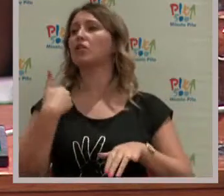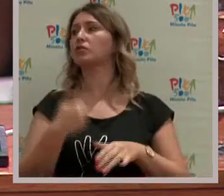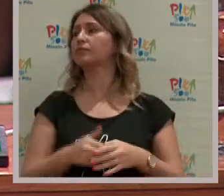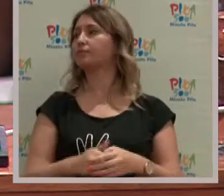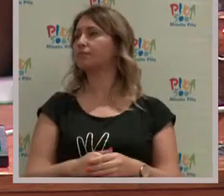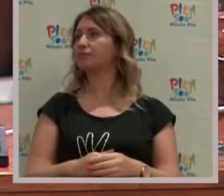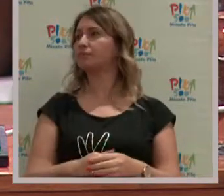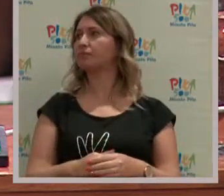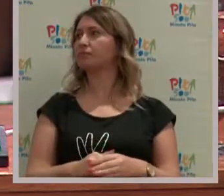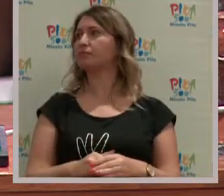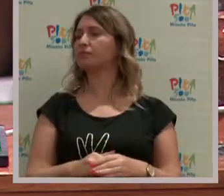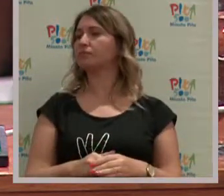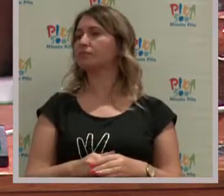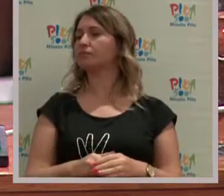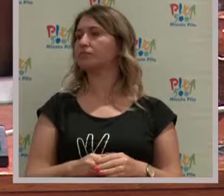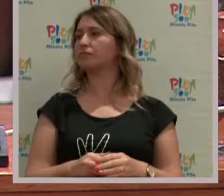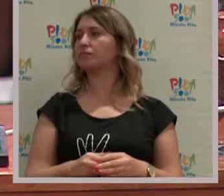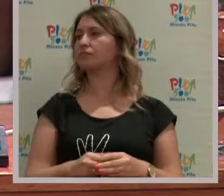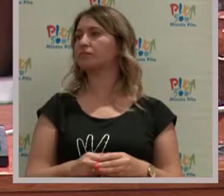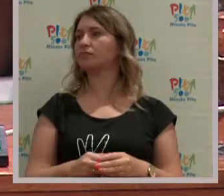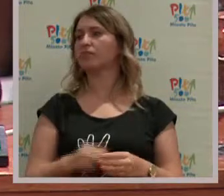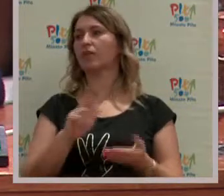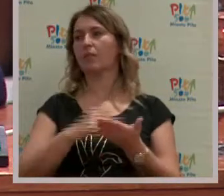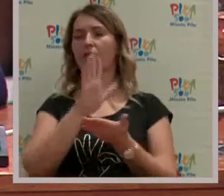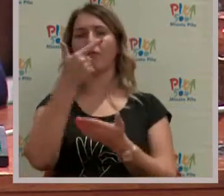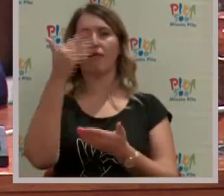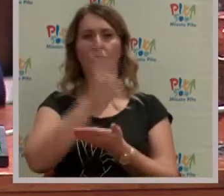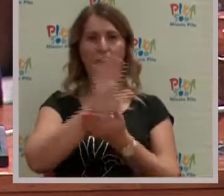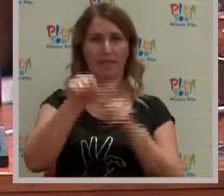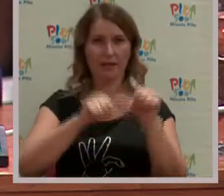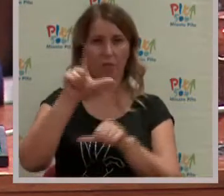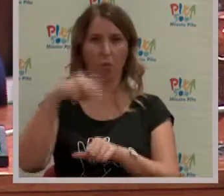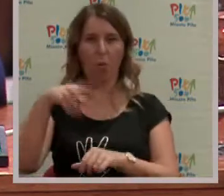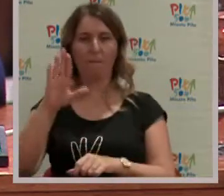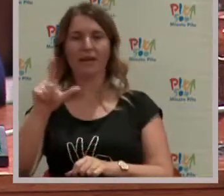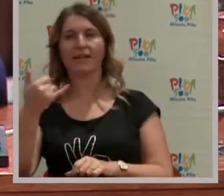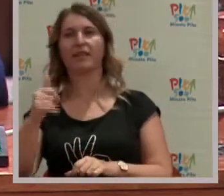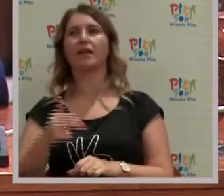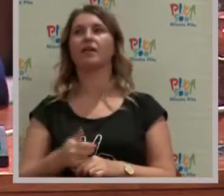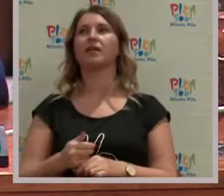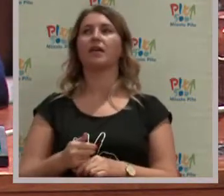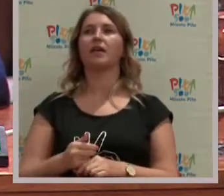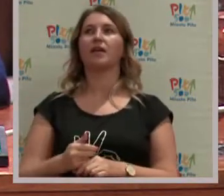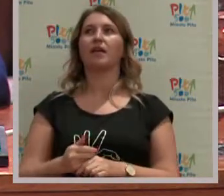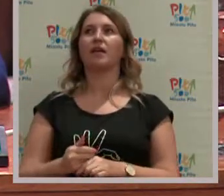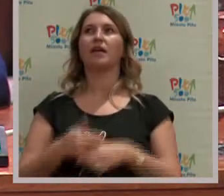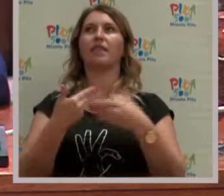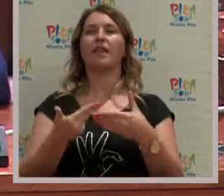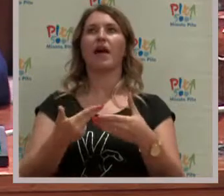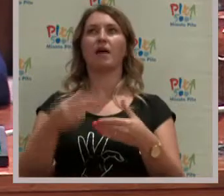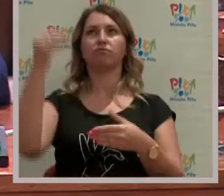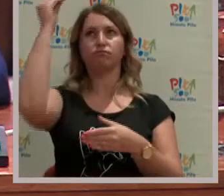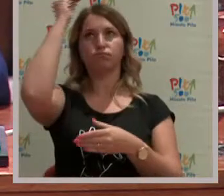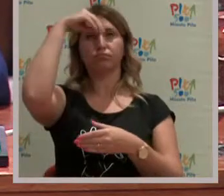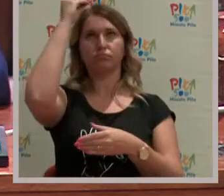zrobić takie numery jak Lublin zrobił w 2015 roku, że na rozwój szkółki młodzieżowej